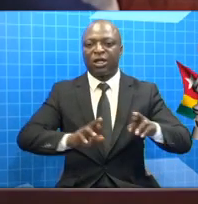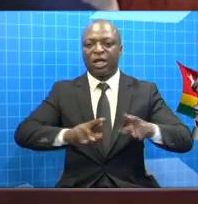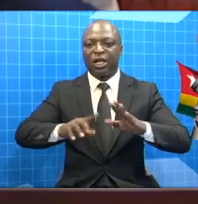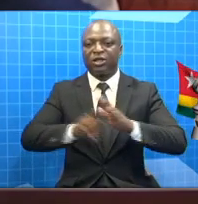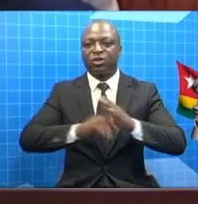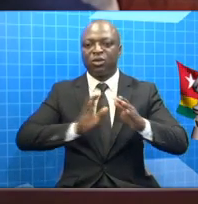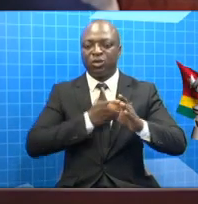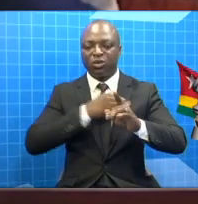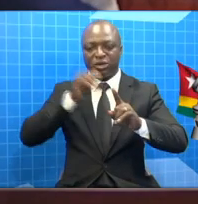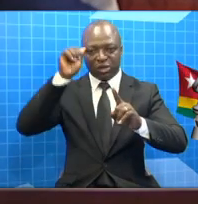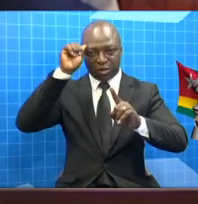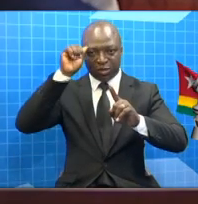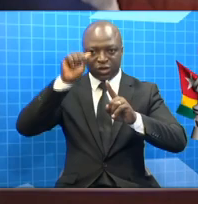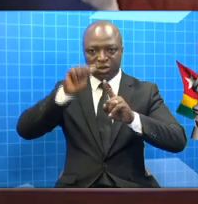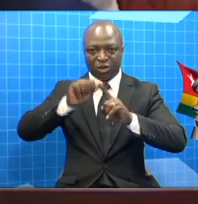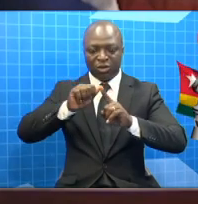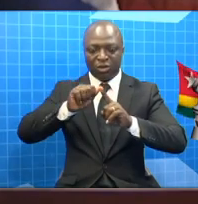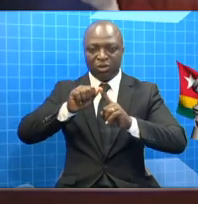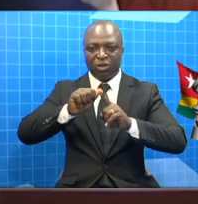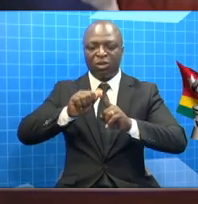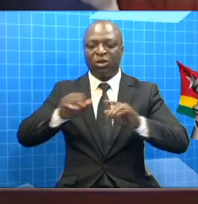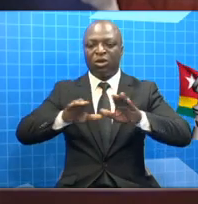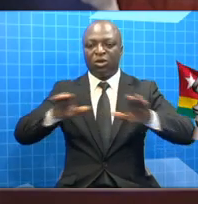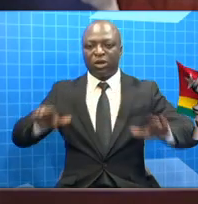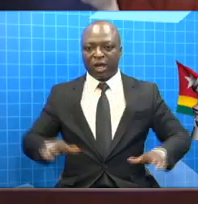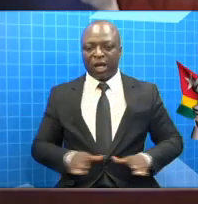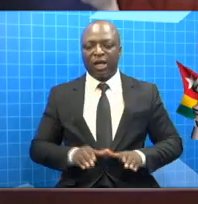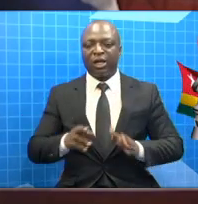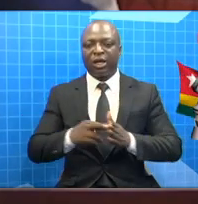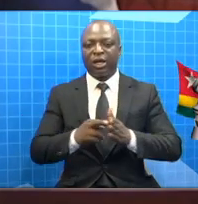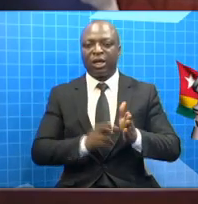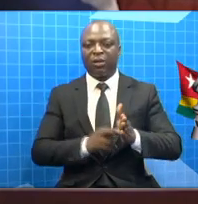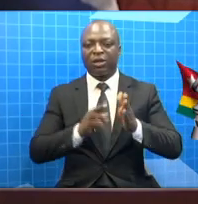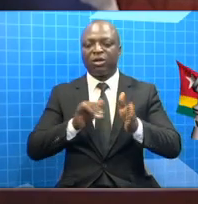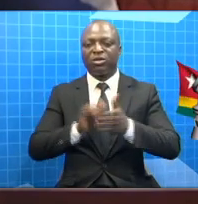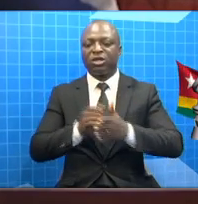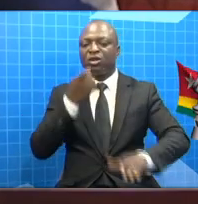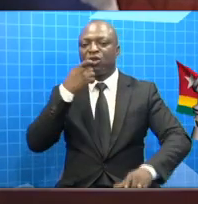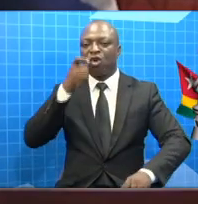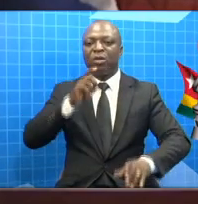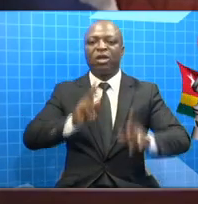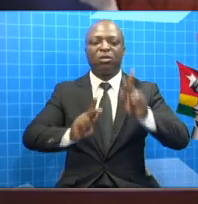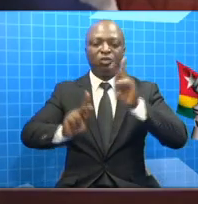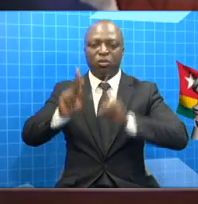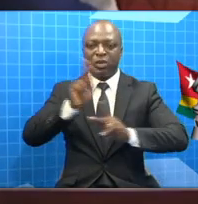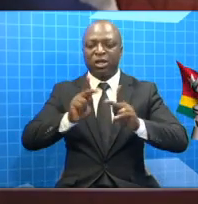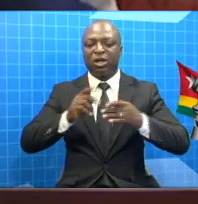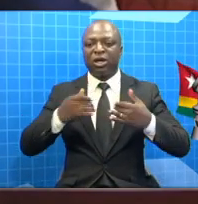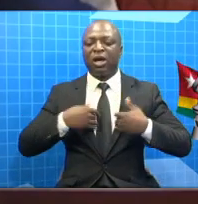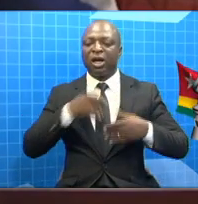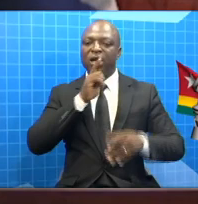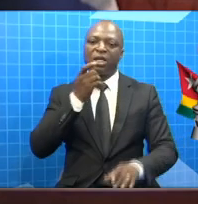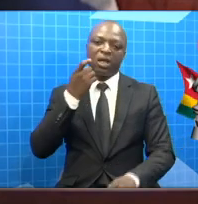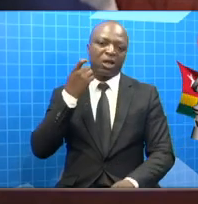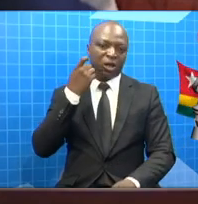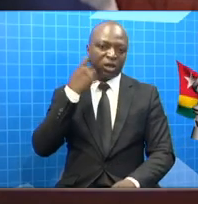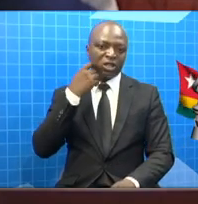de nos ambitions, le cadre réglementaire de la commande publique a été récemment